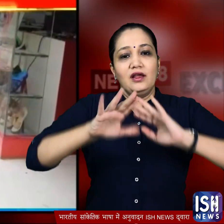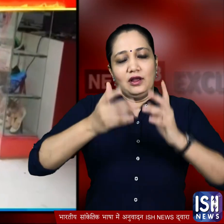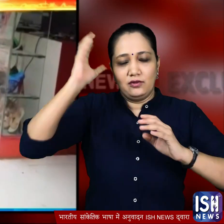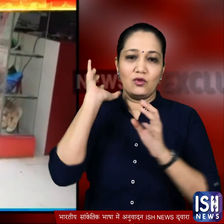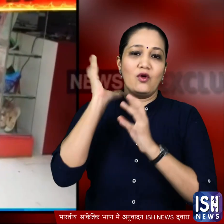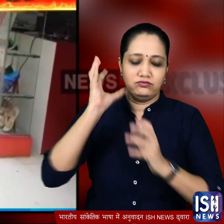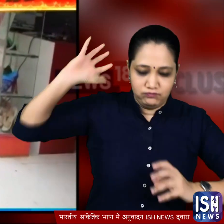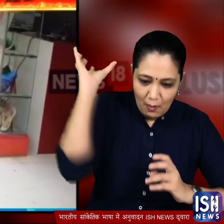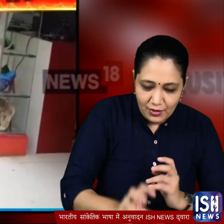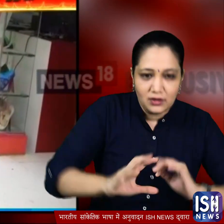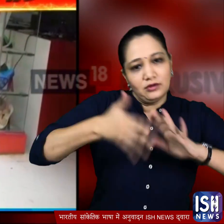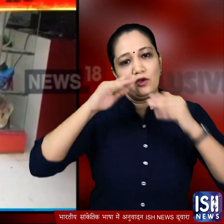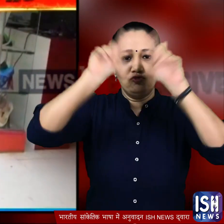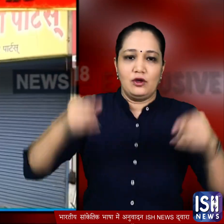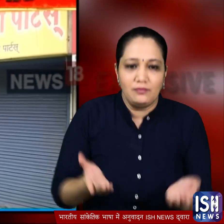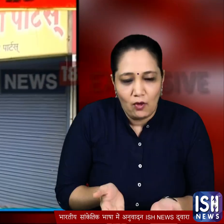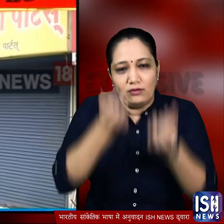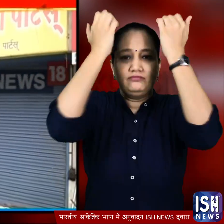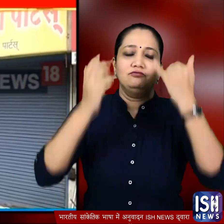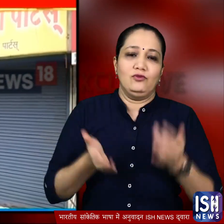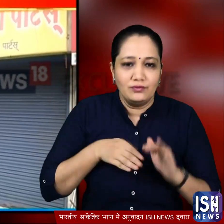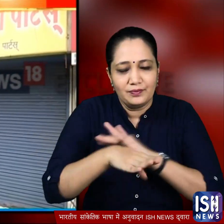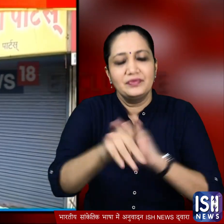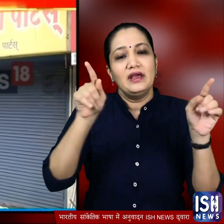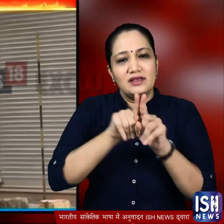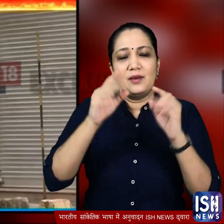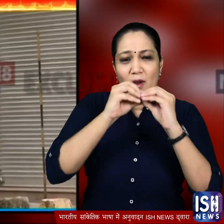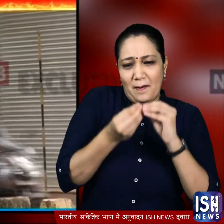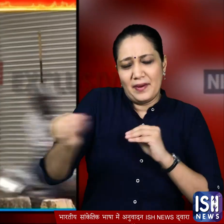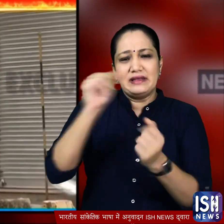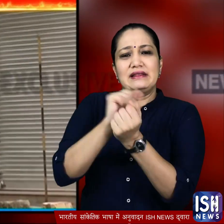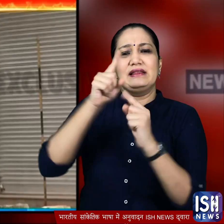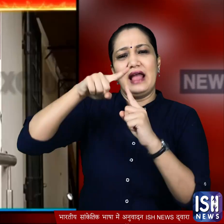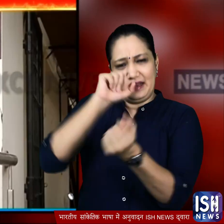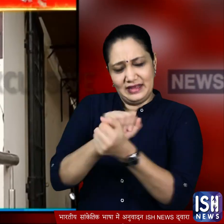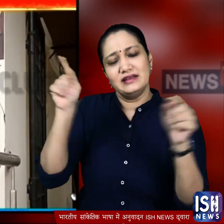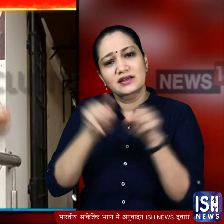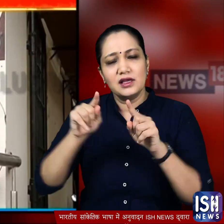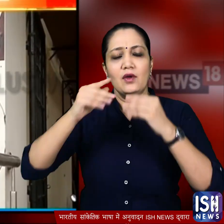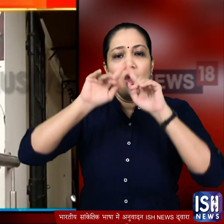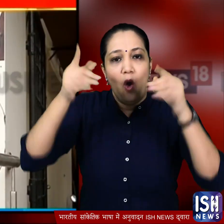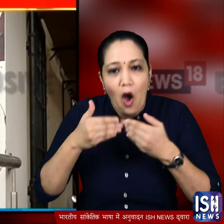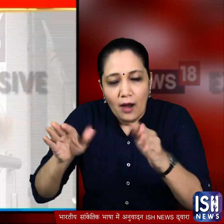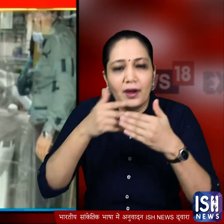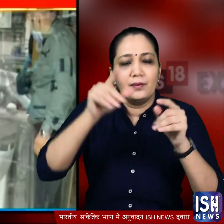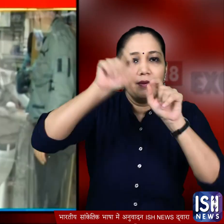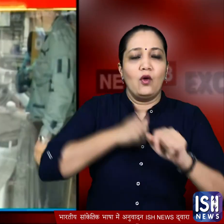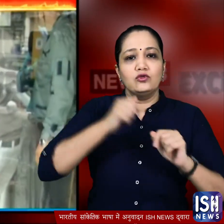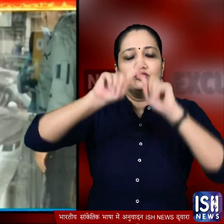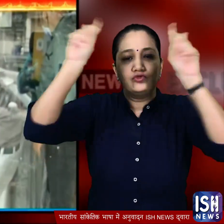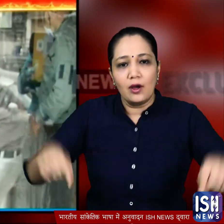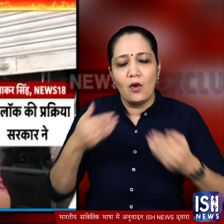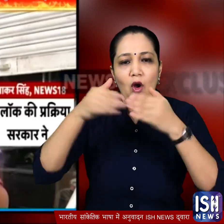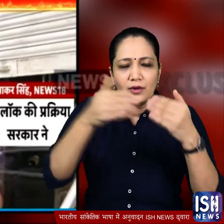बाद उसने नारियल फोड़ा और फिर अपनी दुकान खोली। कुछ ऐसी ही तस्वीरें मुंबई के पास ठाणे से नजर आईं, जहां लॉकडाउन में छूट मिलने के बाद लोग